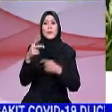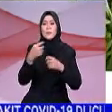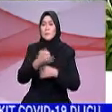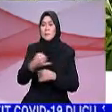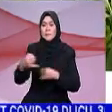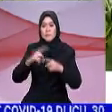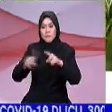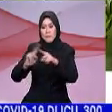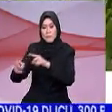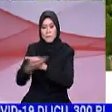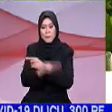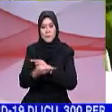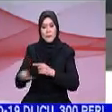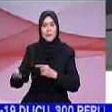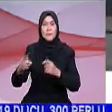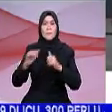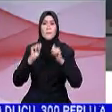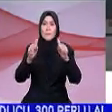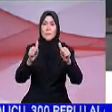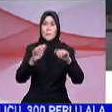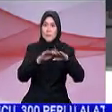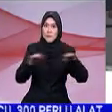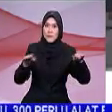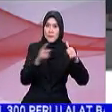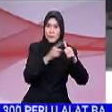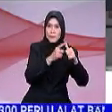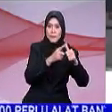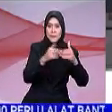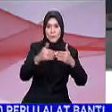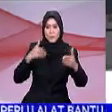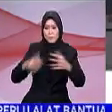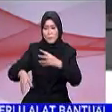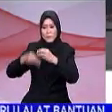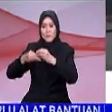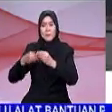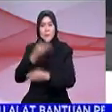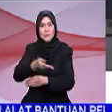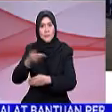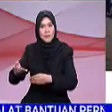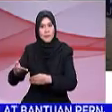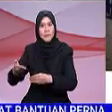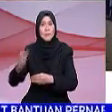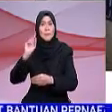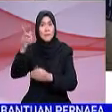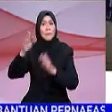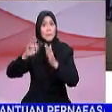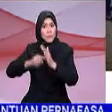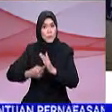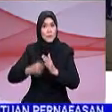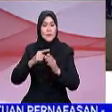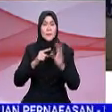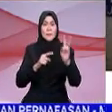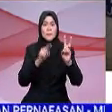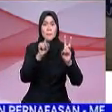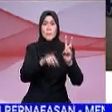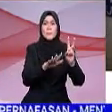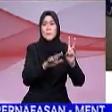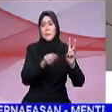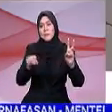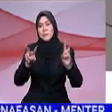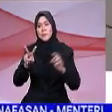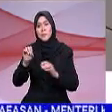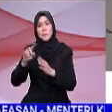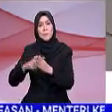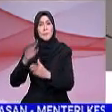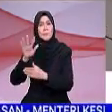barangan disenaraikan bagi fasa pertama sebelum tambahan 20 barangan lagi yang berkuat kuasa 6 Mei hingga 20 Mei bagi